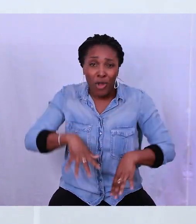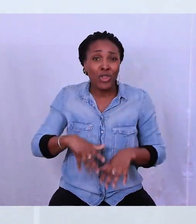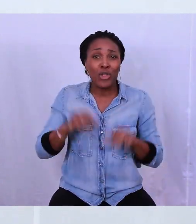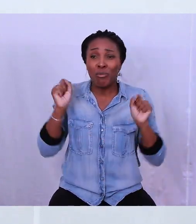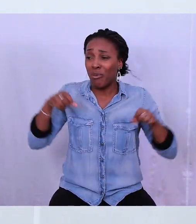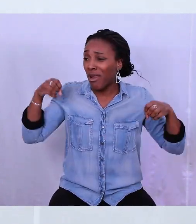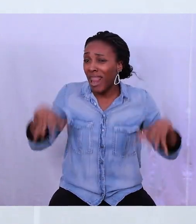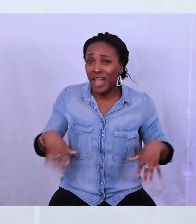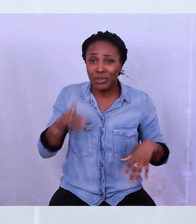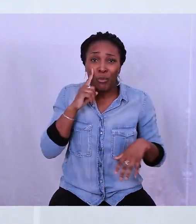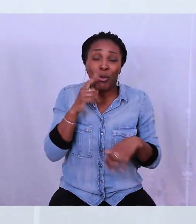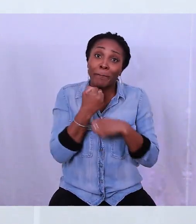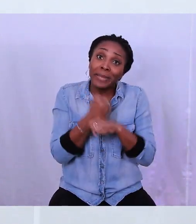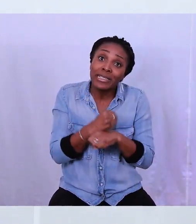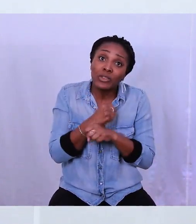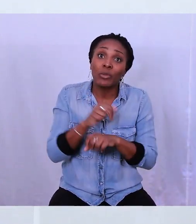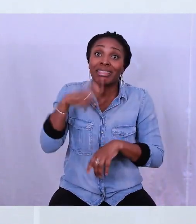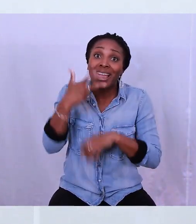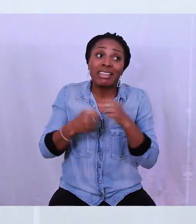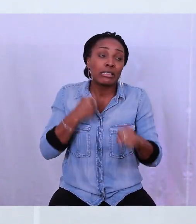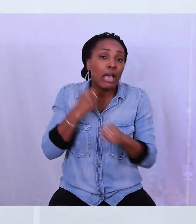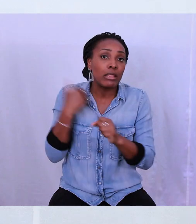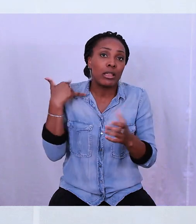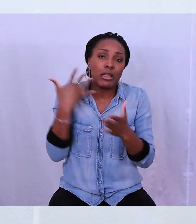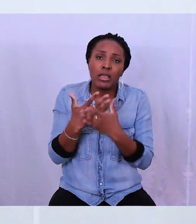lâcher, parce que 13 ans d'épreuve, c'est long.